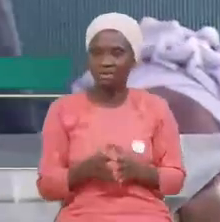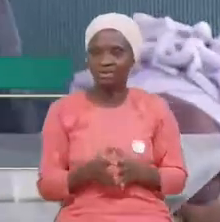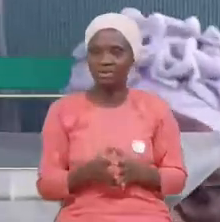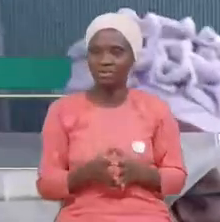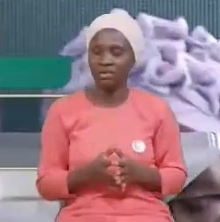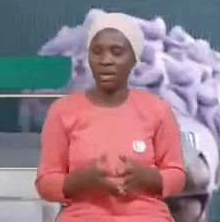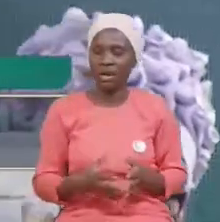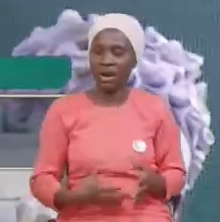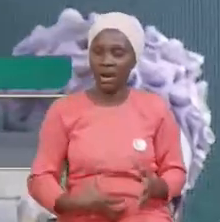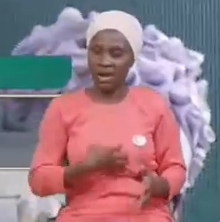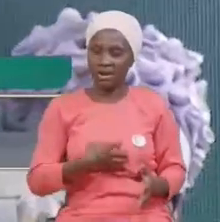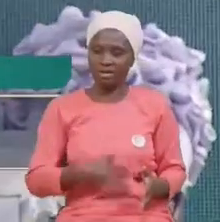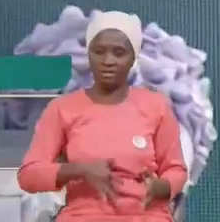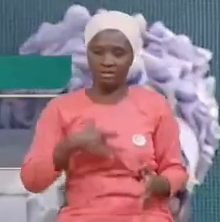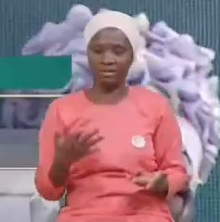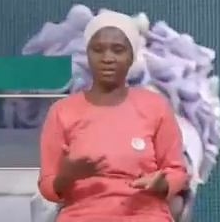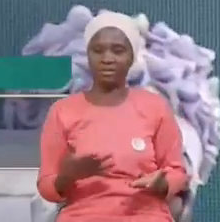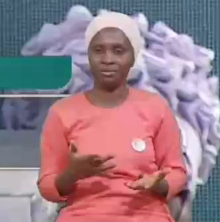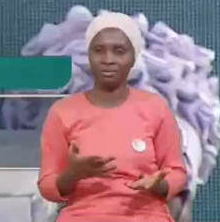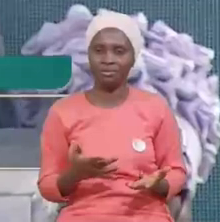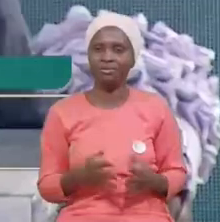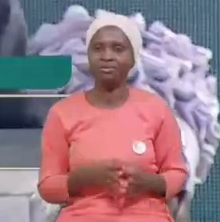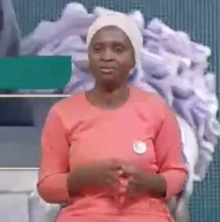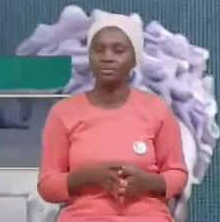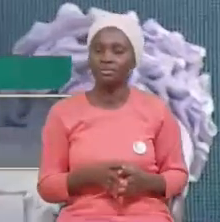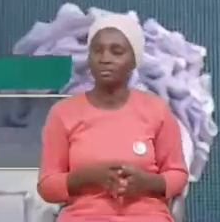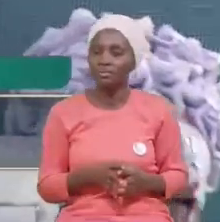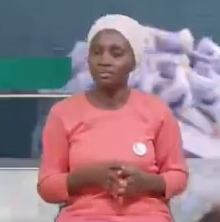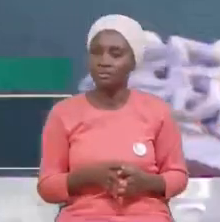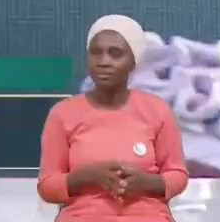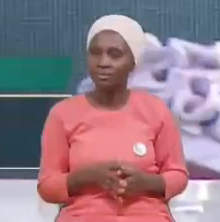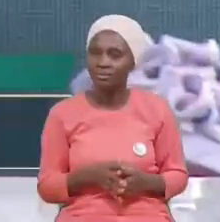Alors la société nous pousse à avoir des passions de colère.